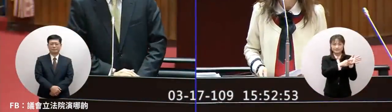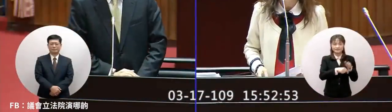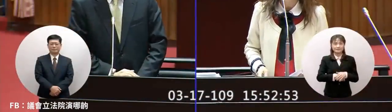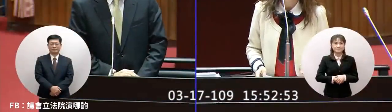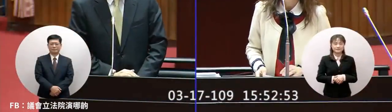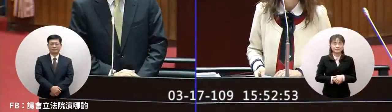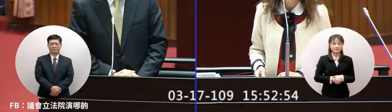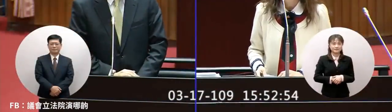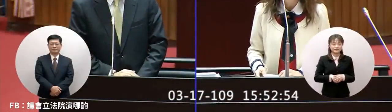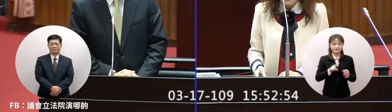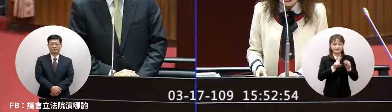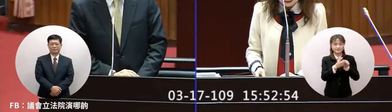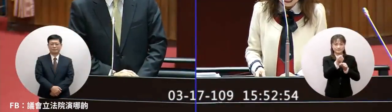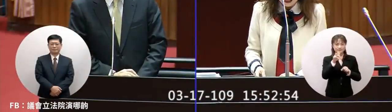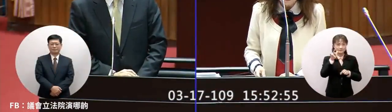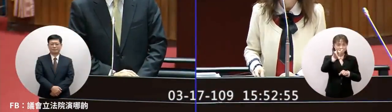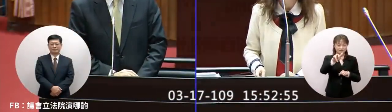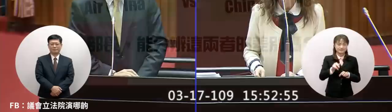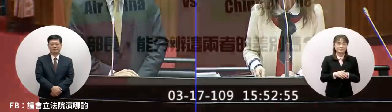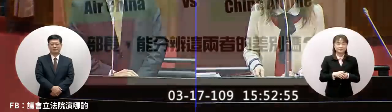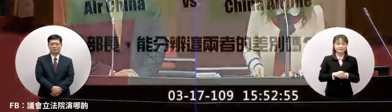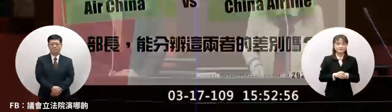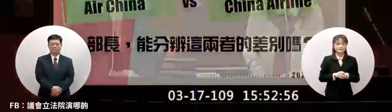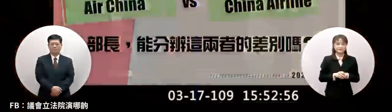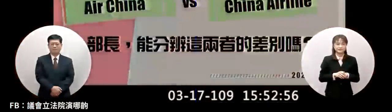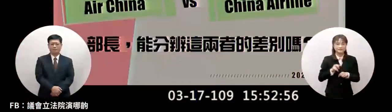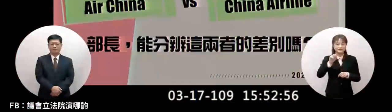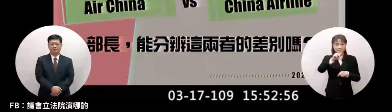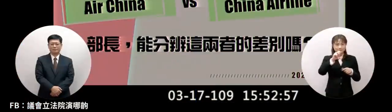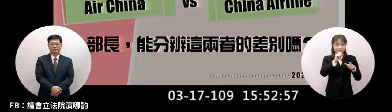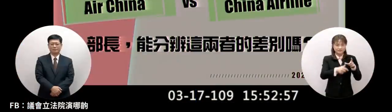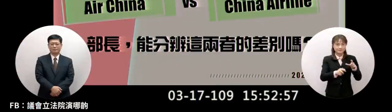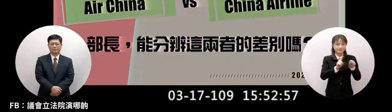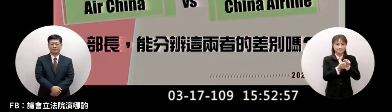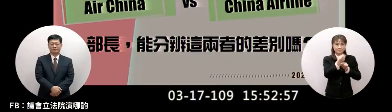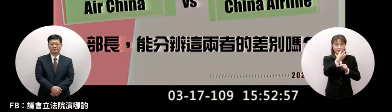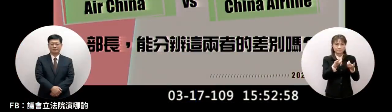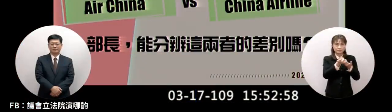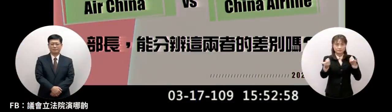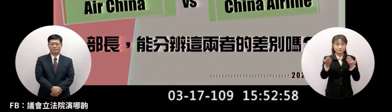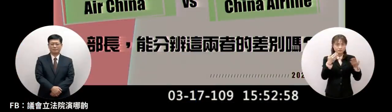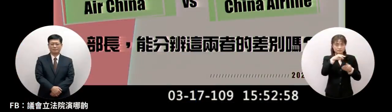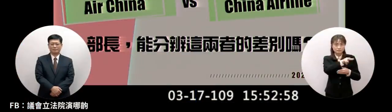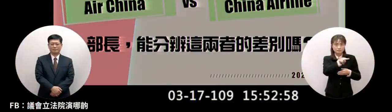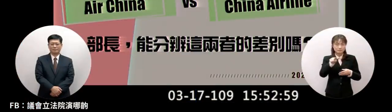China Airline， 这差别在哪里？你可以分清楚这两者的差别吗？